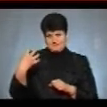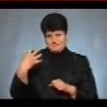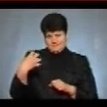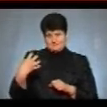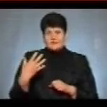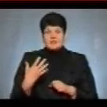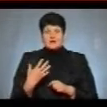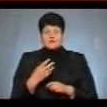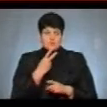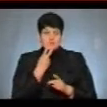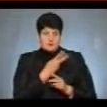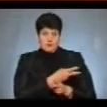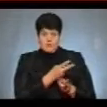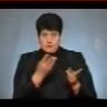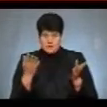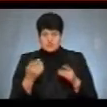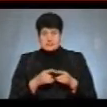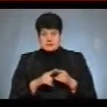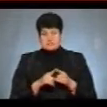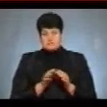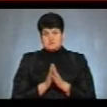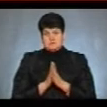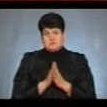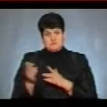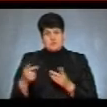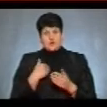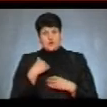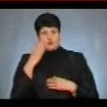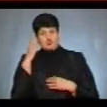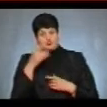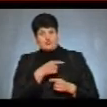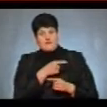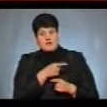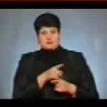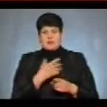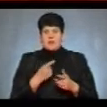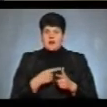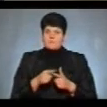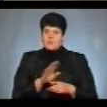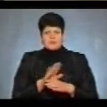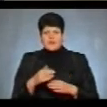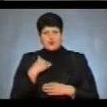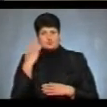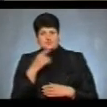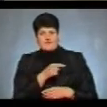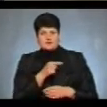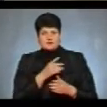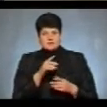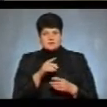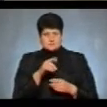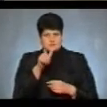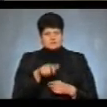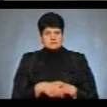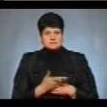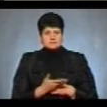певною, коли він це оприлюднює, тобто це може бути як заклик голосувати або не голосувати за того чи іншого кандидата. Тому, відповідно,